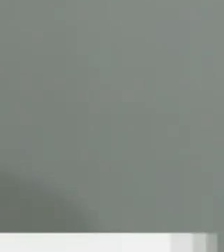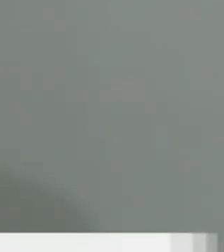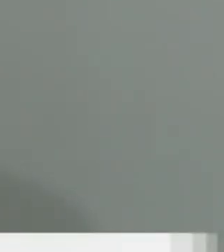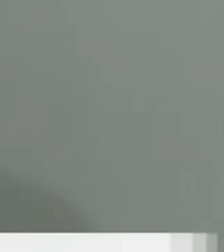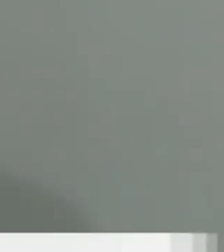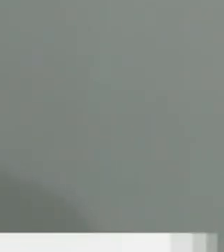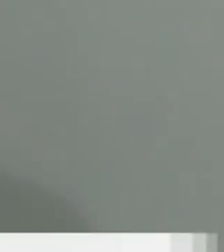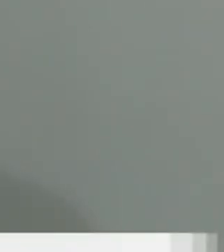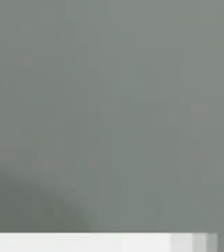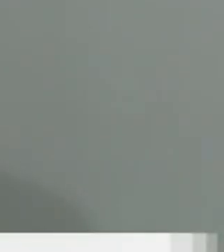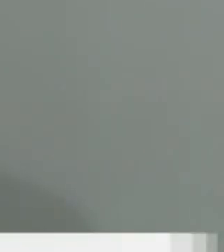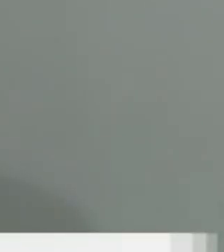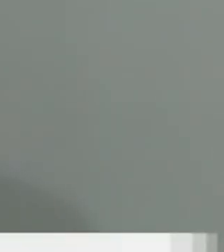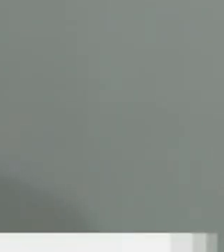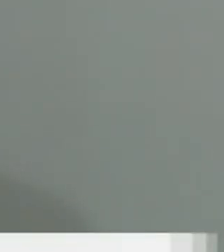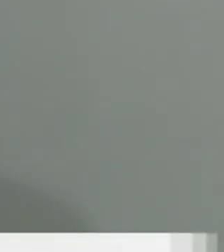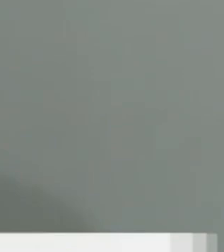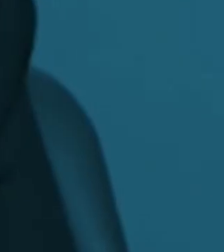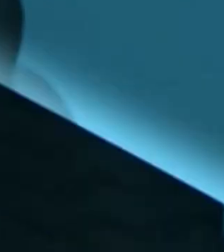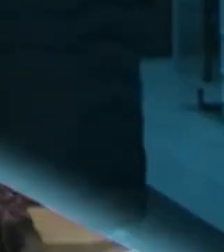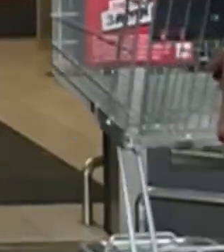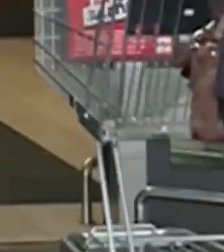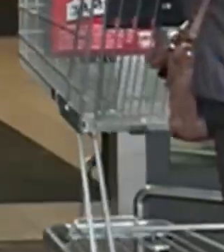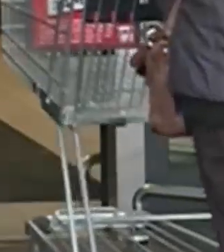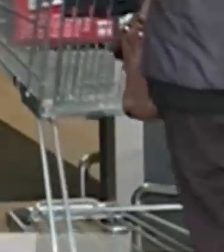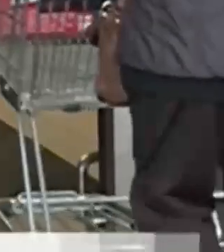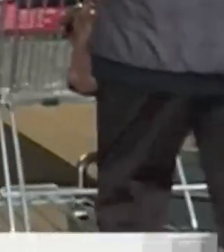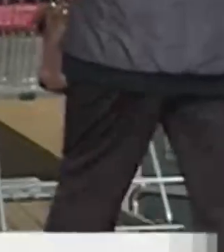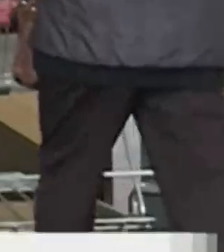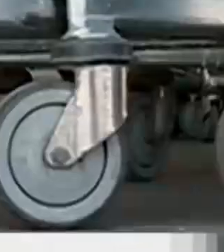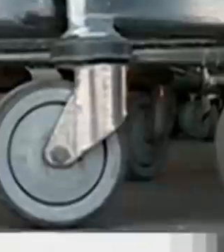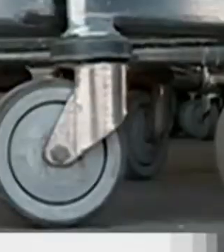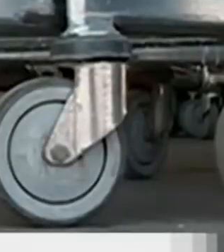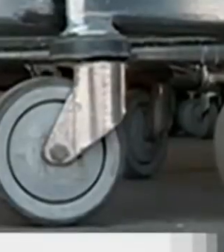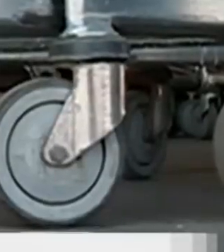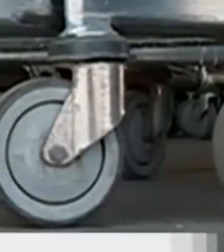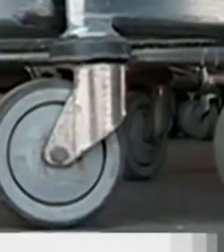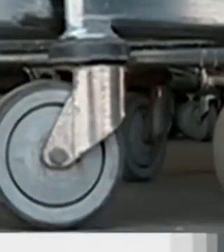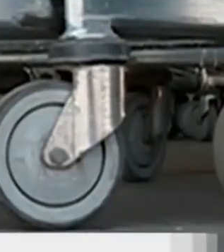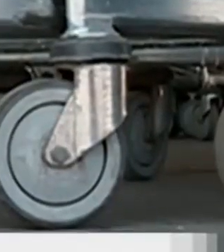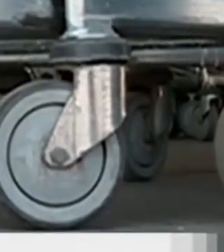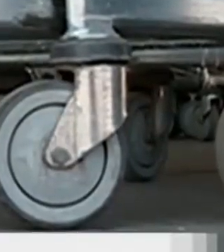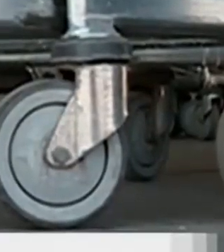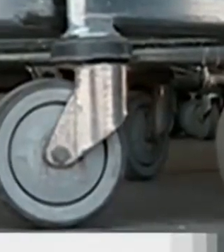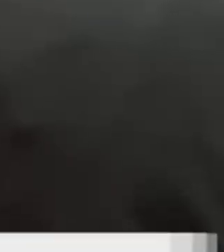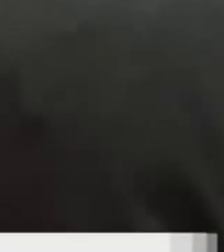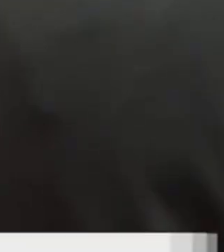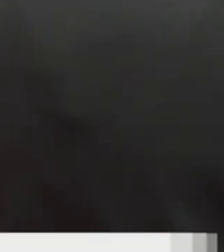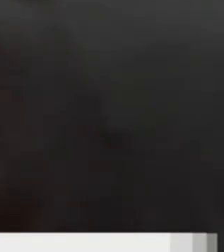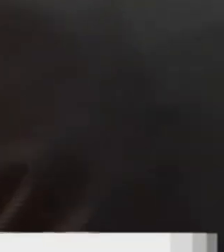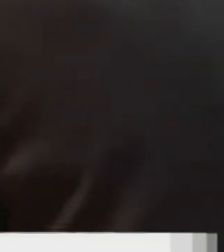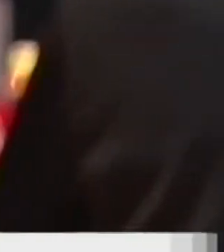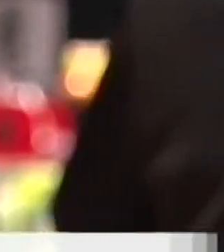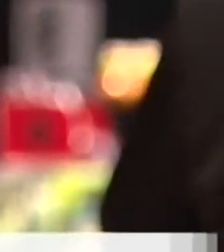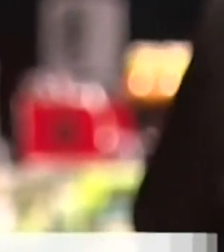от прокуратурата, за да разберем кой е крив, кой е прав. Ще има ли промяна в часовете за зелени коридори за пазаруване?